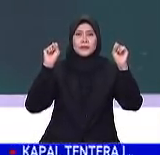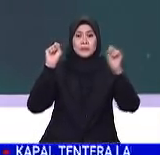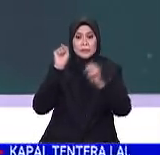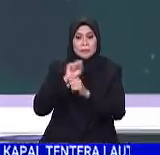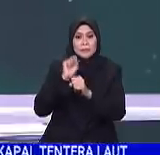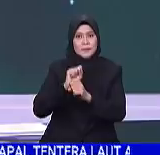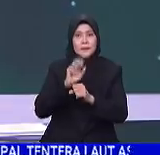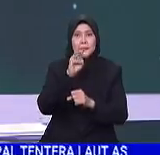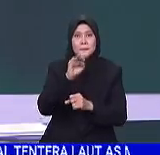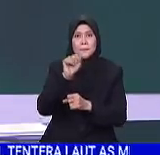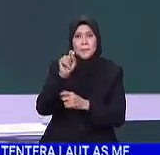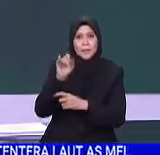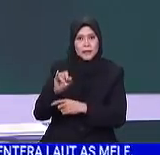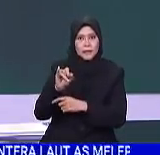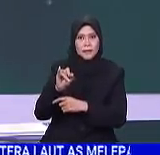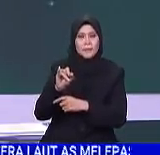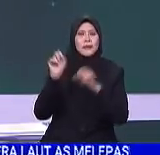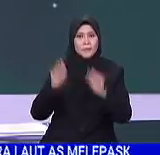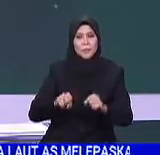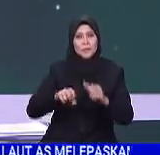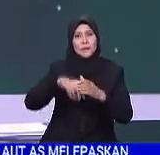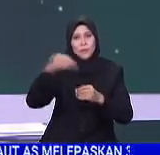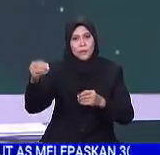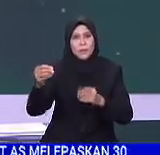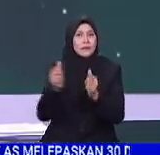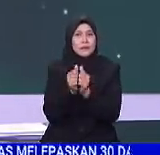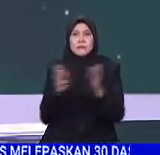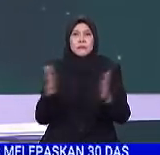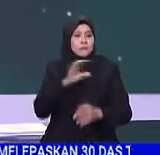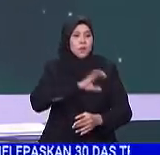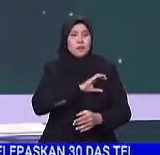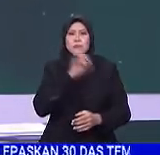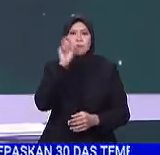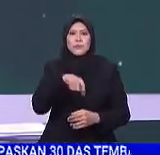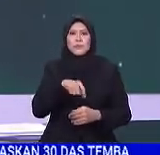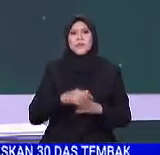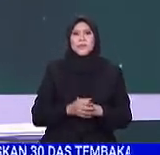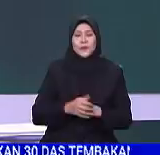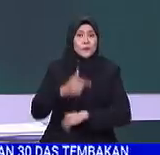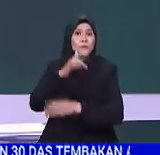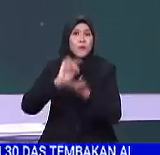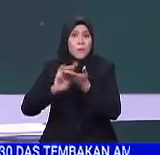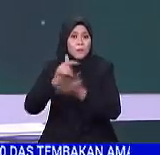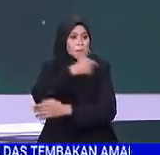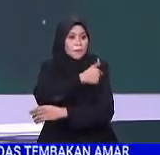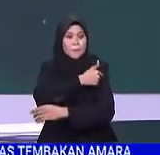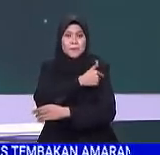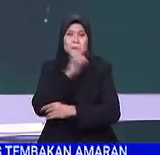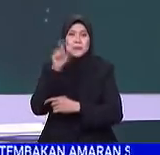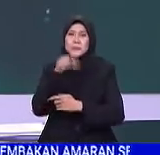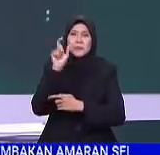kerja, surat MITI, ya, boleh bergerak tanpa permit polis. Vaksin juga, perubatan juga tidak